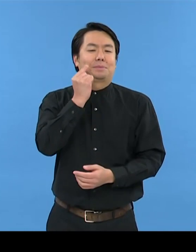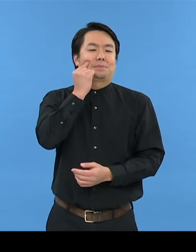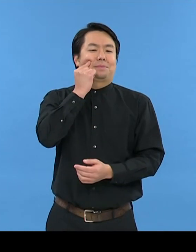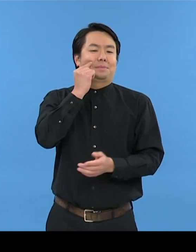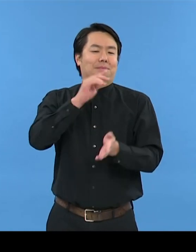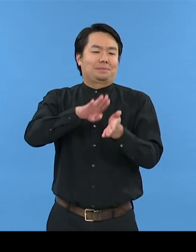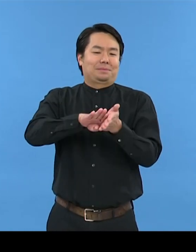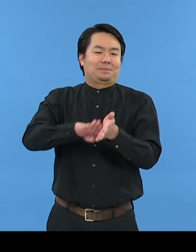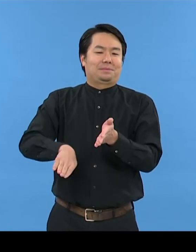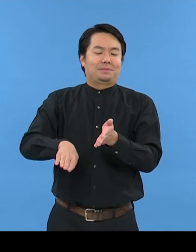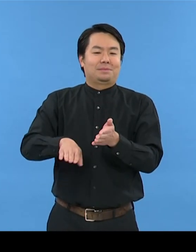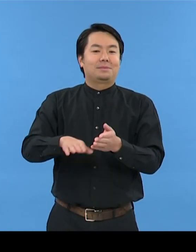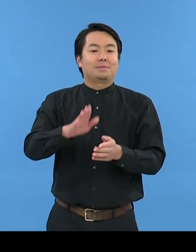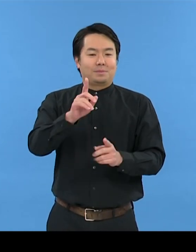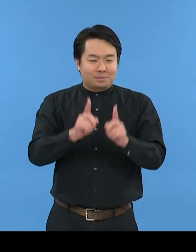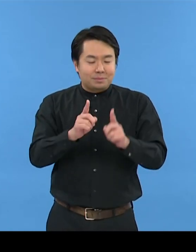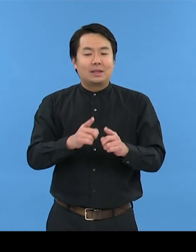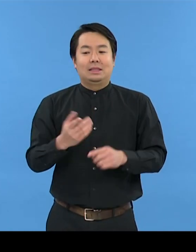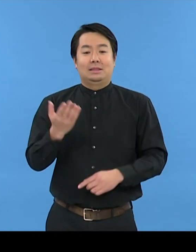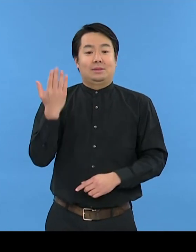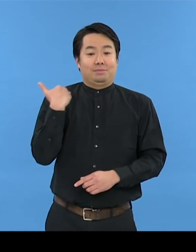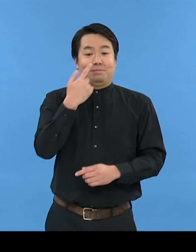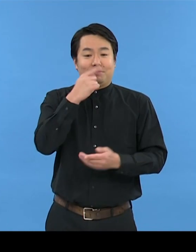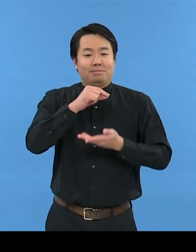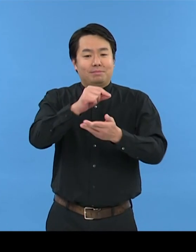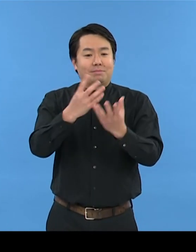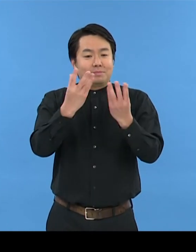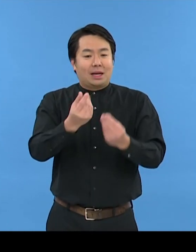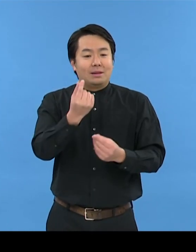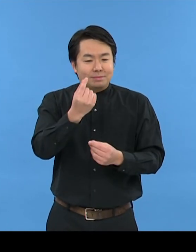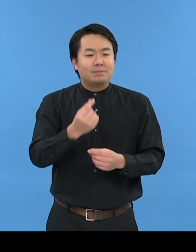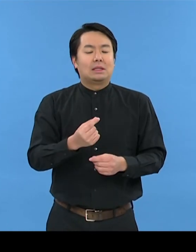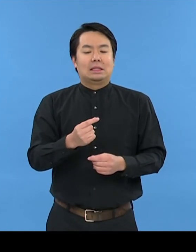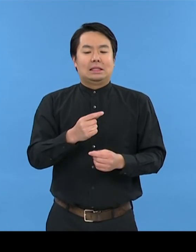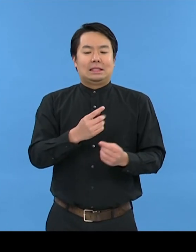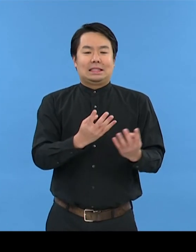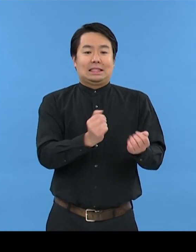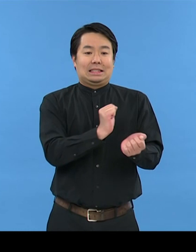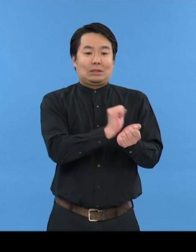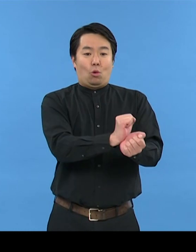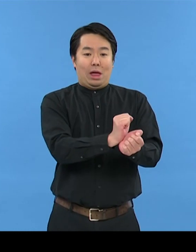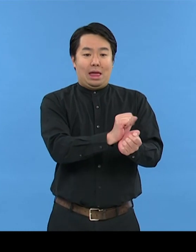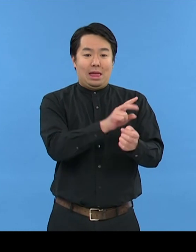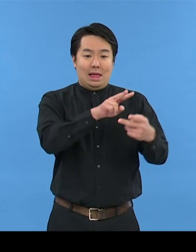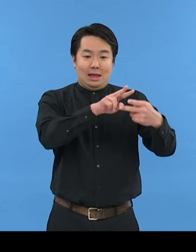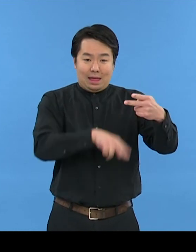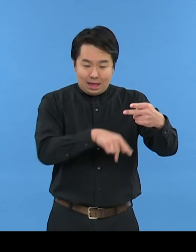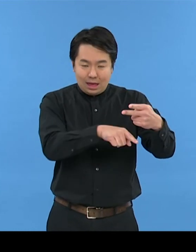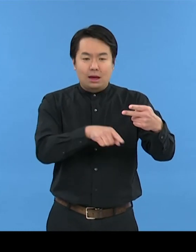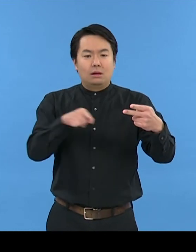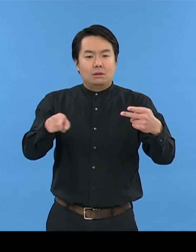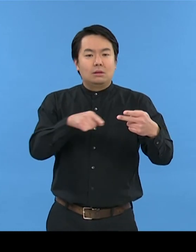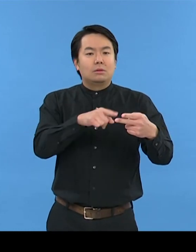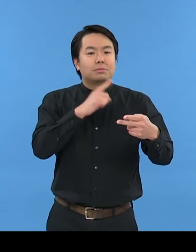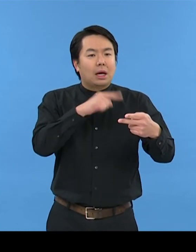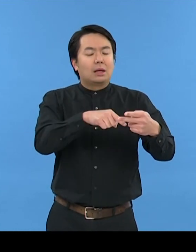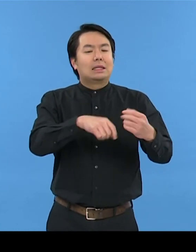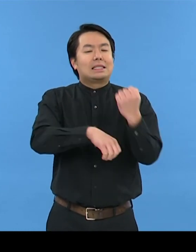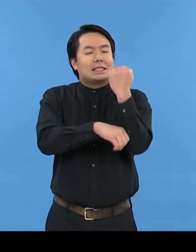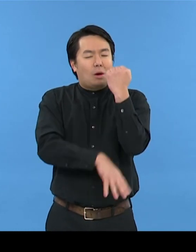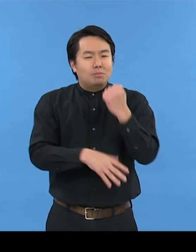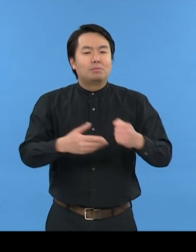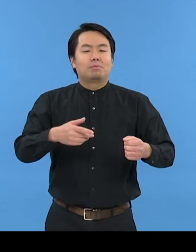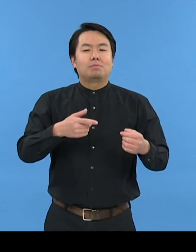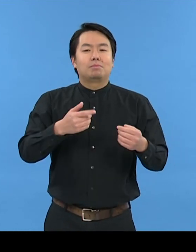大きなことは言いませんが先ほども申し上げた通り長期刑というのは基本は作業をして